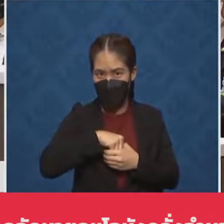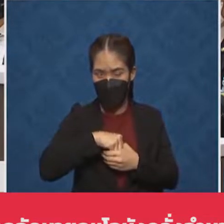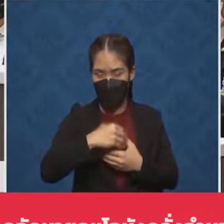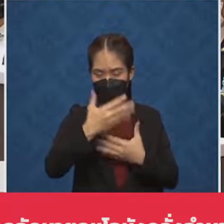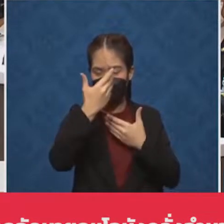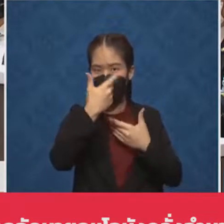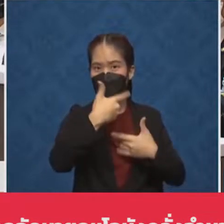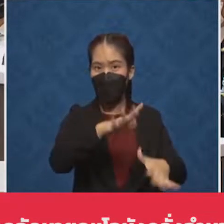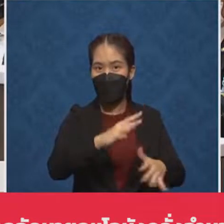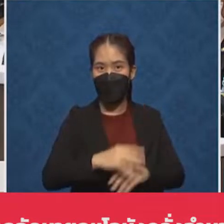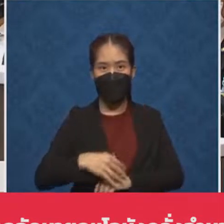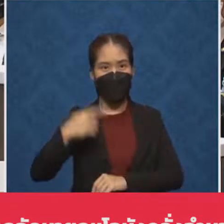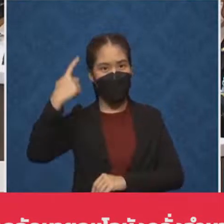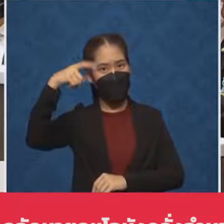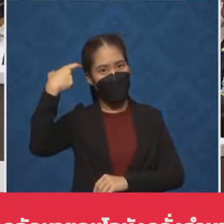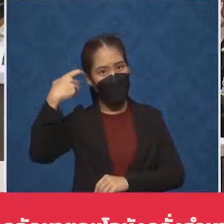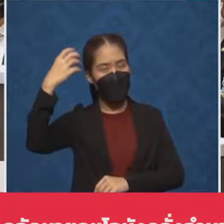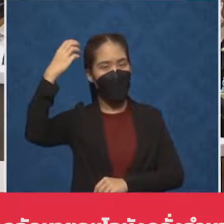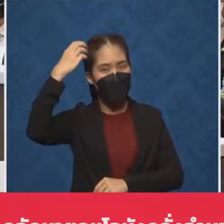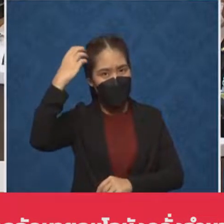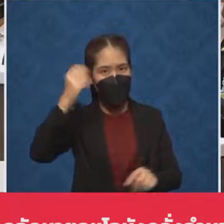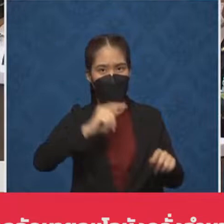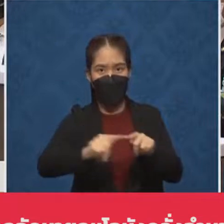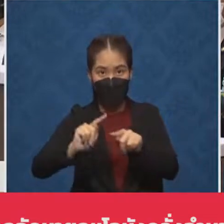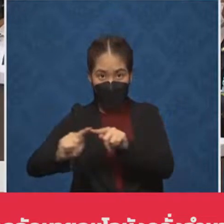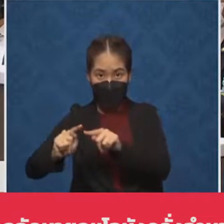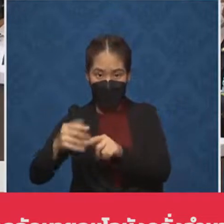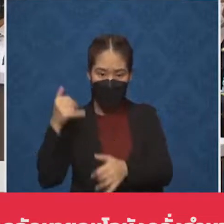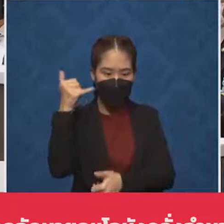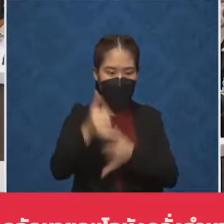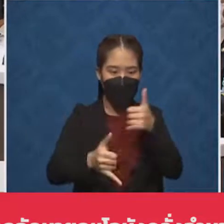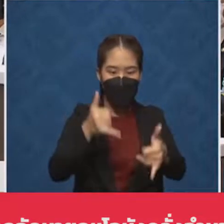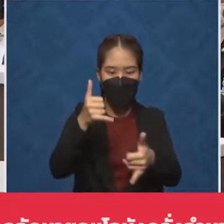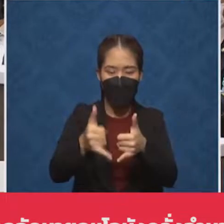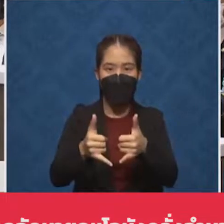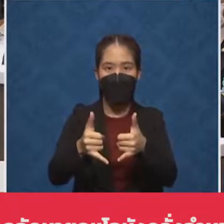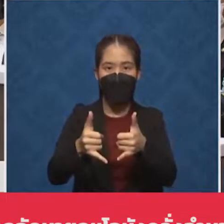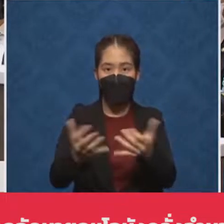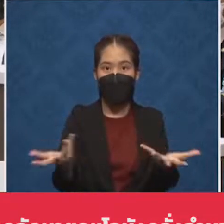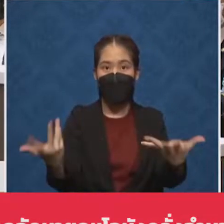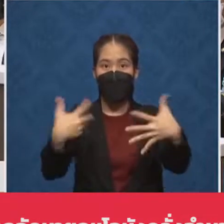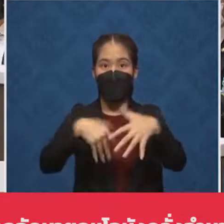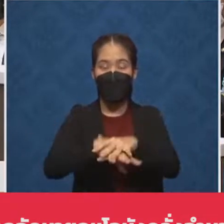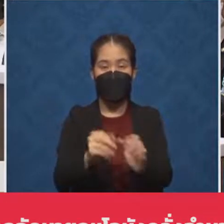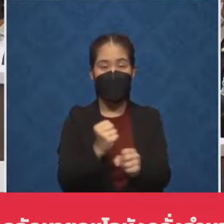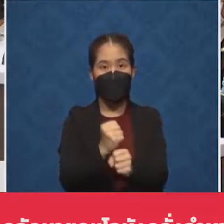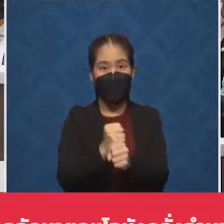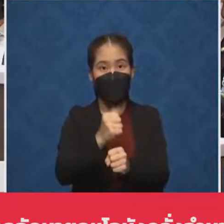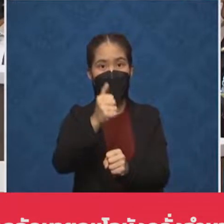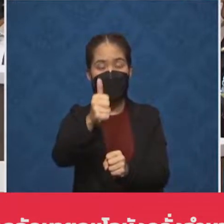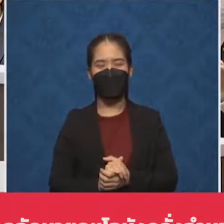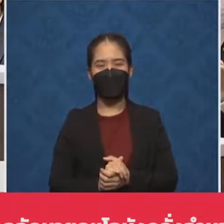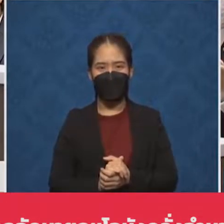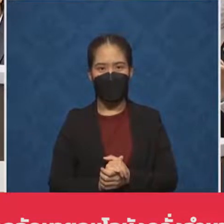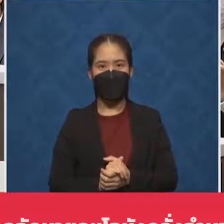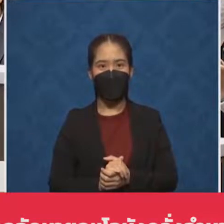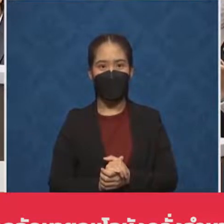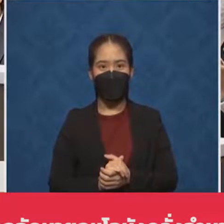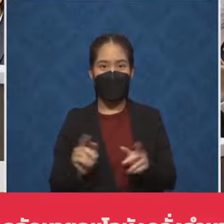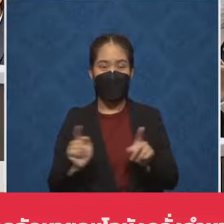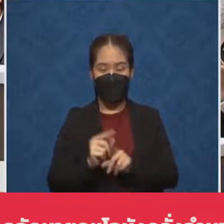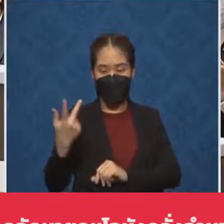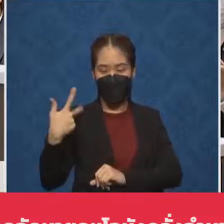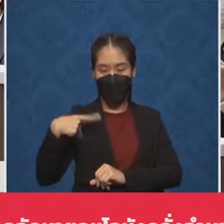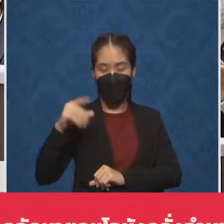พร่องล้มเหลวในการแก้ปัญหาคอวี19พร้อมยำได้ว่ารัฐบาลของพลเอกประยุทธ์และผู้คือรัฐบาลที่กล้าท้าความตาย